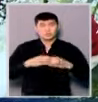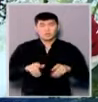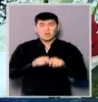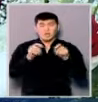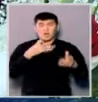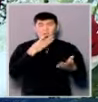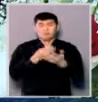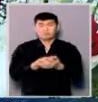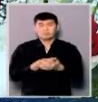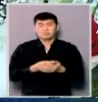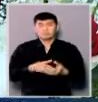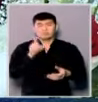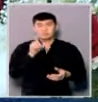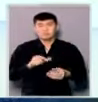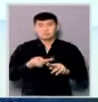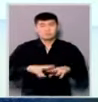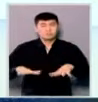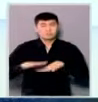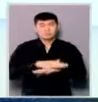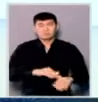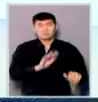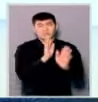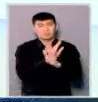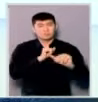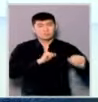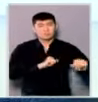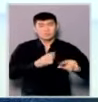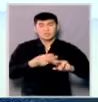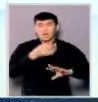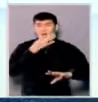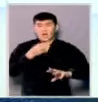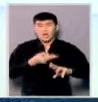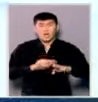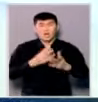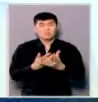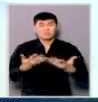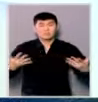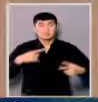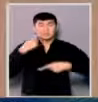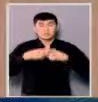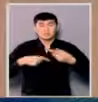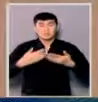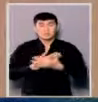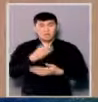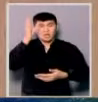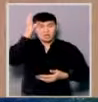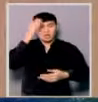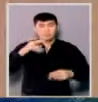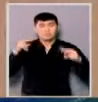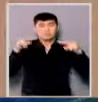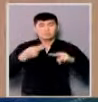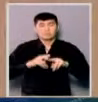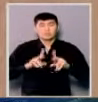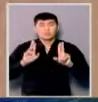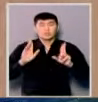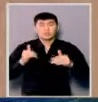открыто выражал свою гражданскую позицию перед природопользователями, высказывал свое мнение и прогнозы, основываясь на научных фактах. Он